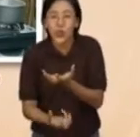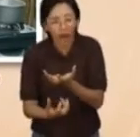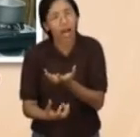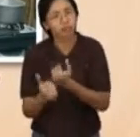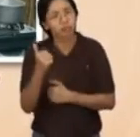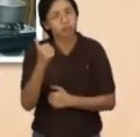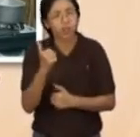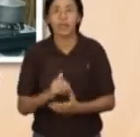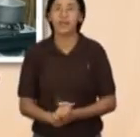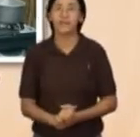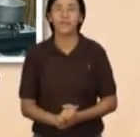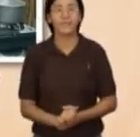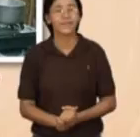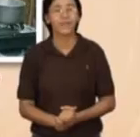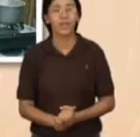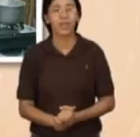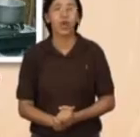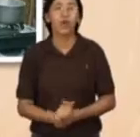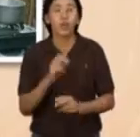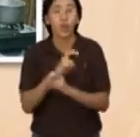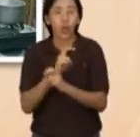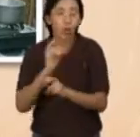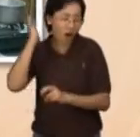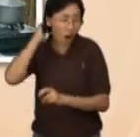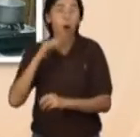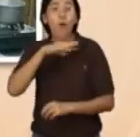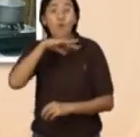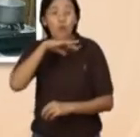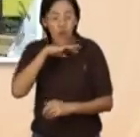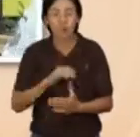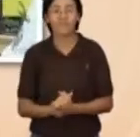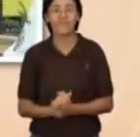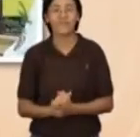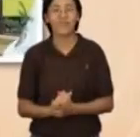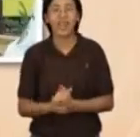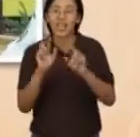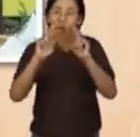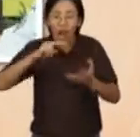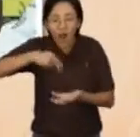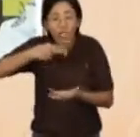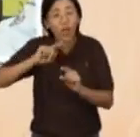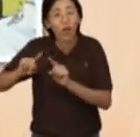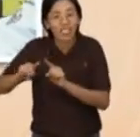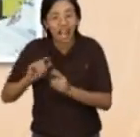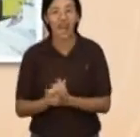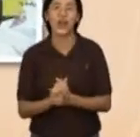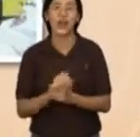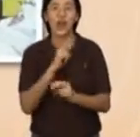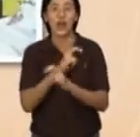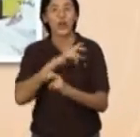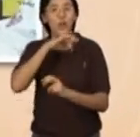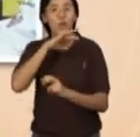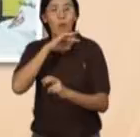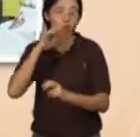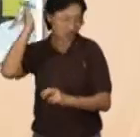กว่านะฮะเพราะว่าจะเอากระดูกสันหลังมาต้ม เหมือนพ่อค้าแม่ค้าร้านขายก๋วยเตี๋ยวทั่วไปเขาก็ใช้ตรงนี้แน่เลยนะคะน้ำซุปถึ